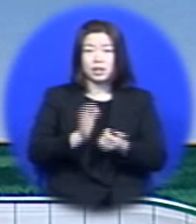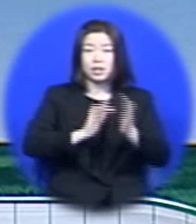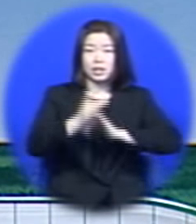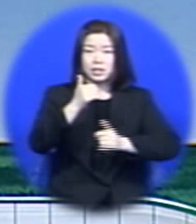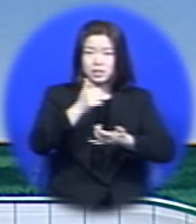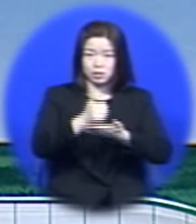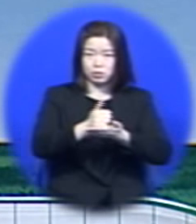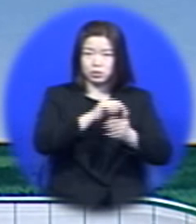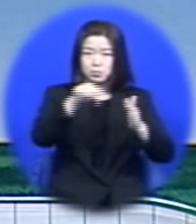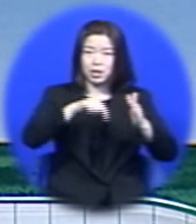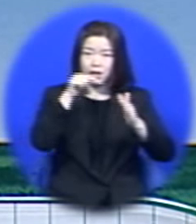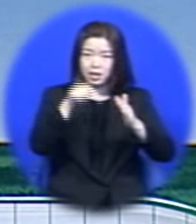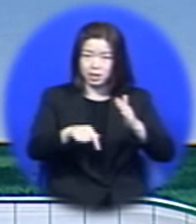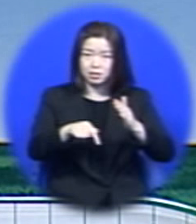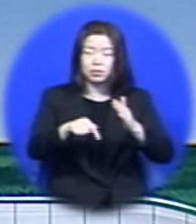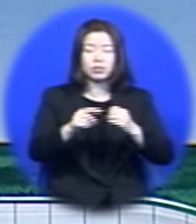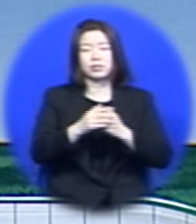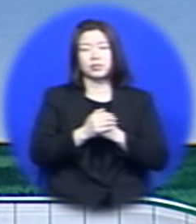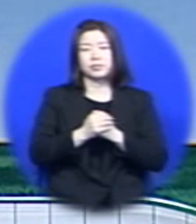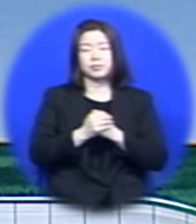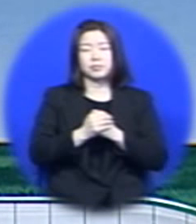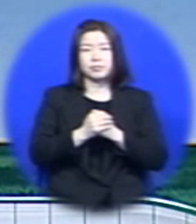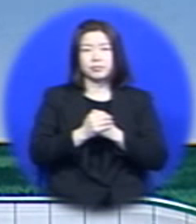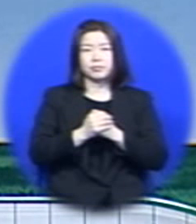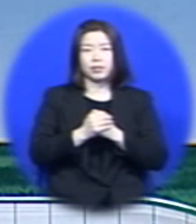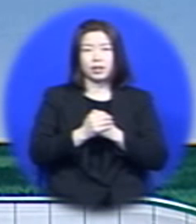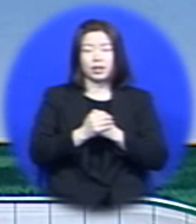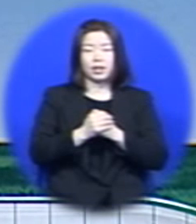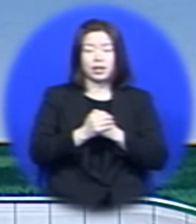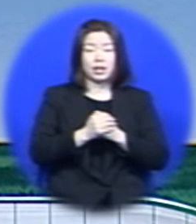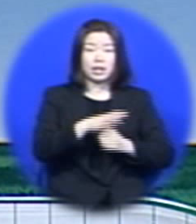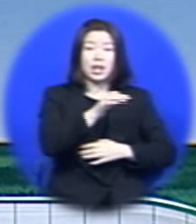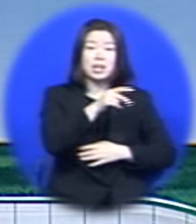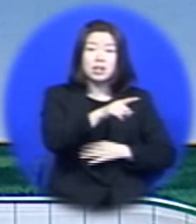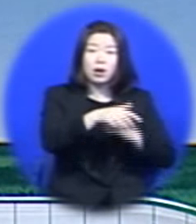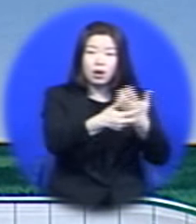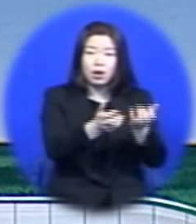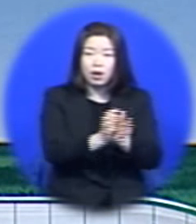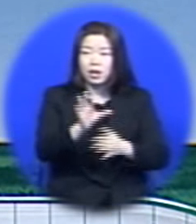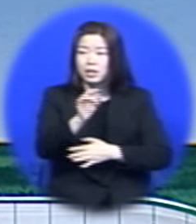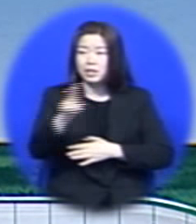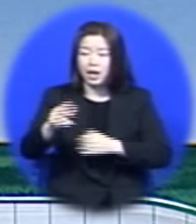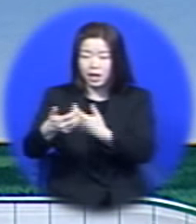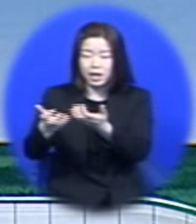예수님 안에서는 여당, 야당도 없습니다.